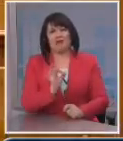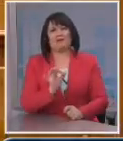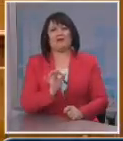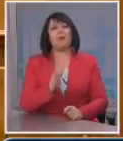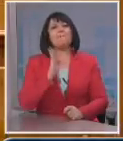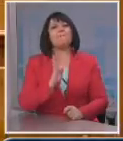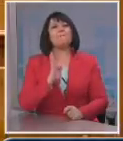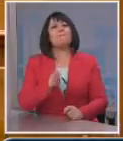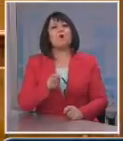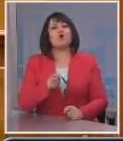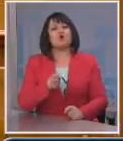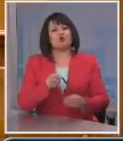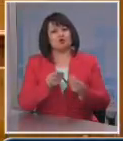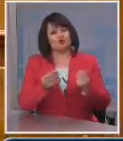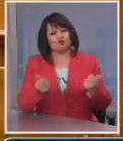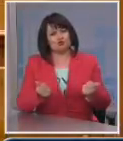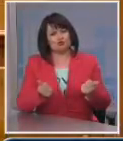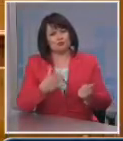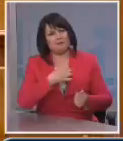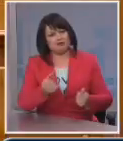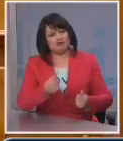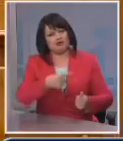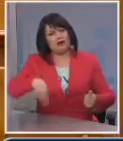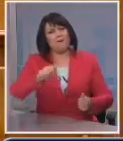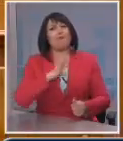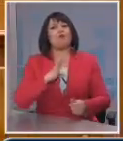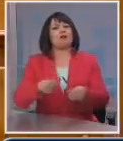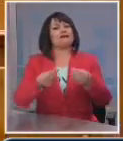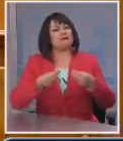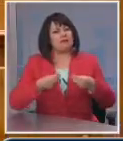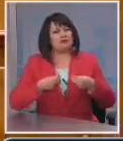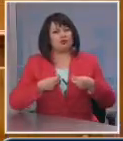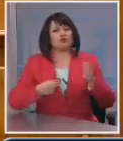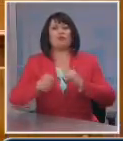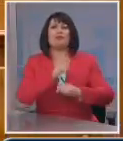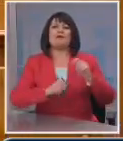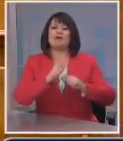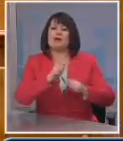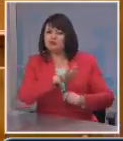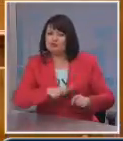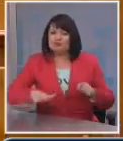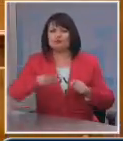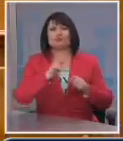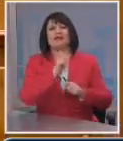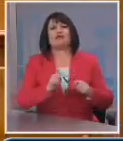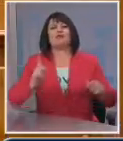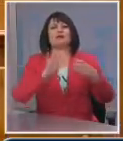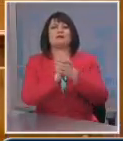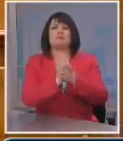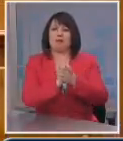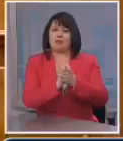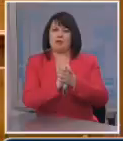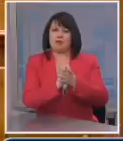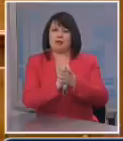θα μπορέσουμε να ανακτήσουμε την εμπιστοσύνη των πολιτών και θα δημιουργήσουμε μια πλατιά κοινωνική συμμαχία που